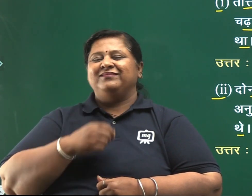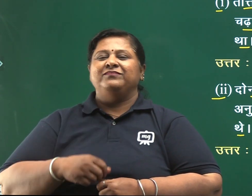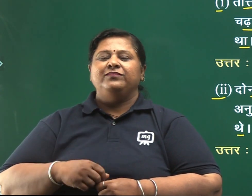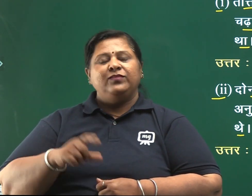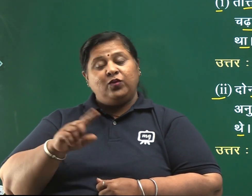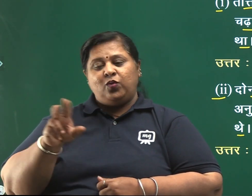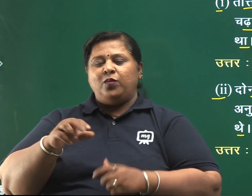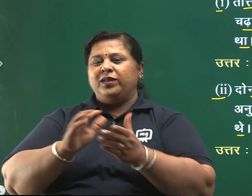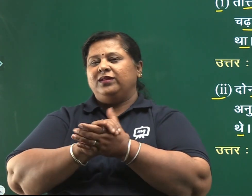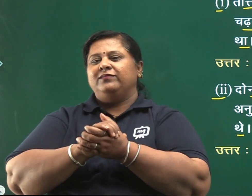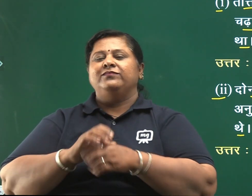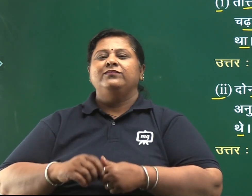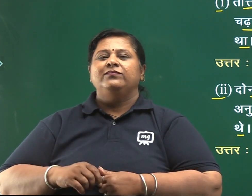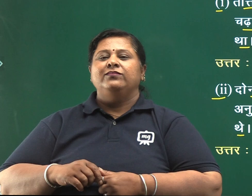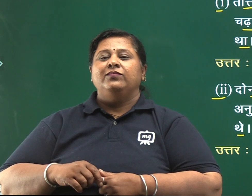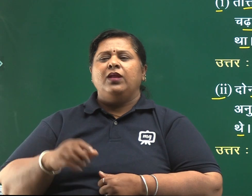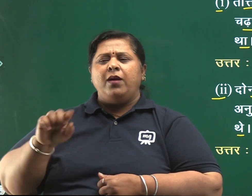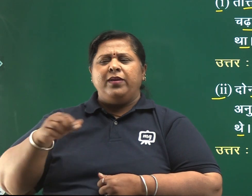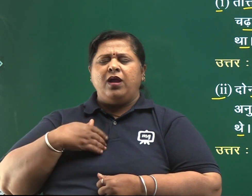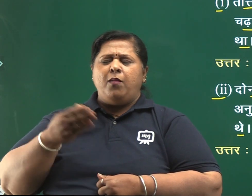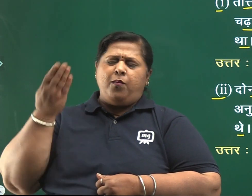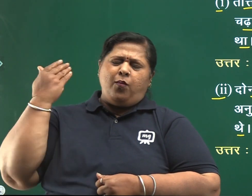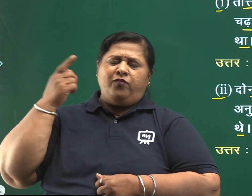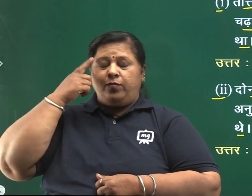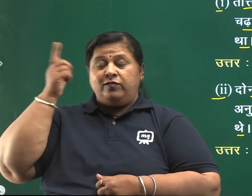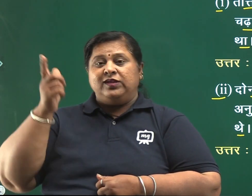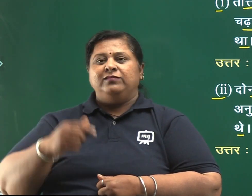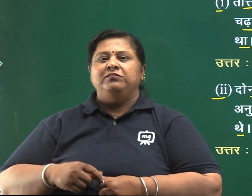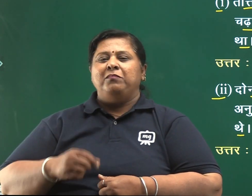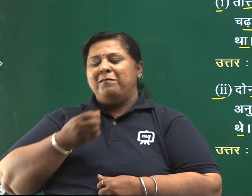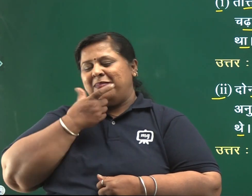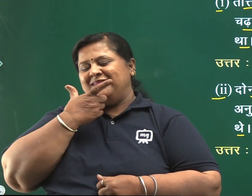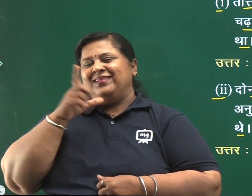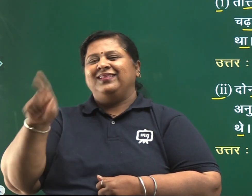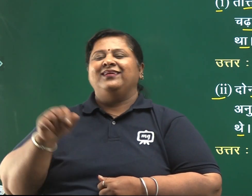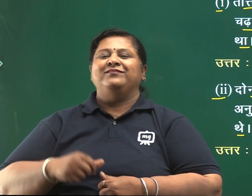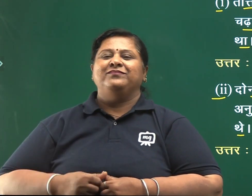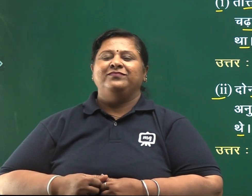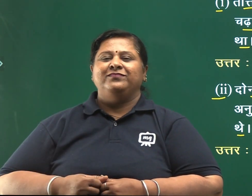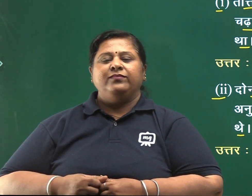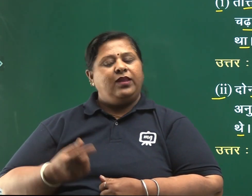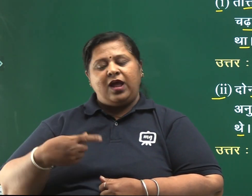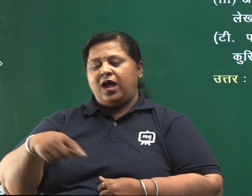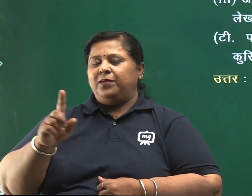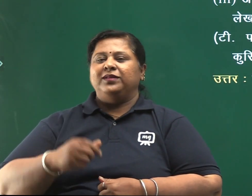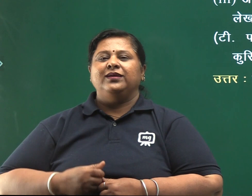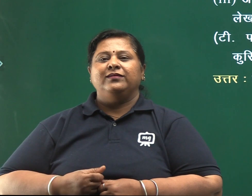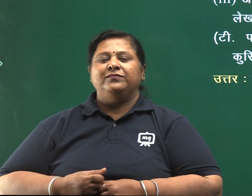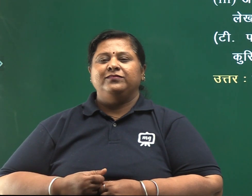प्रसन्न। दोनों मित्र अपने अपूर्व अनुभव से प्रसन्न थे। आगे बढ़ते